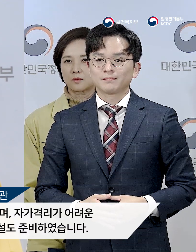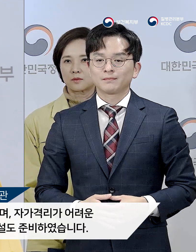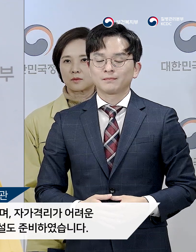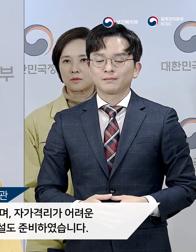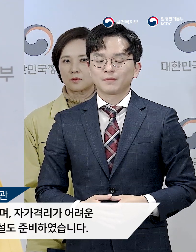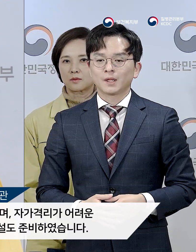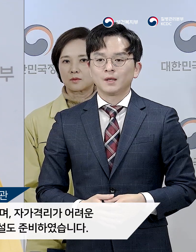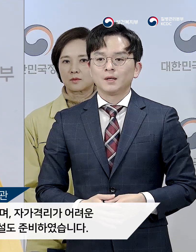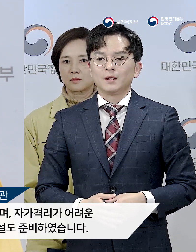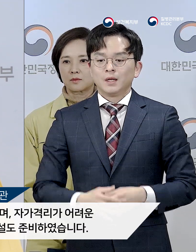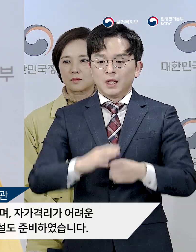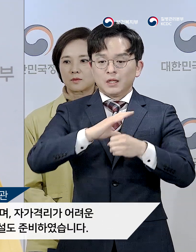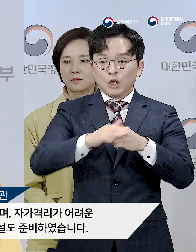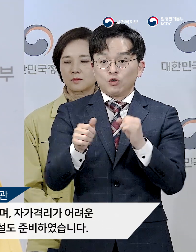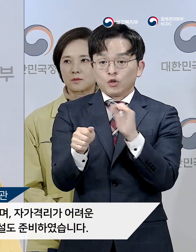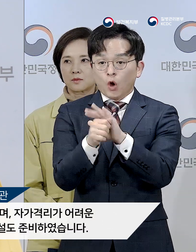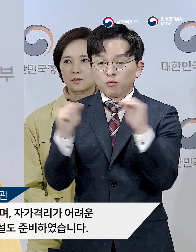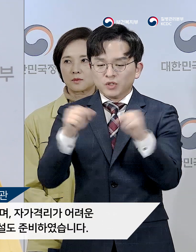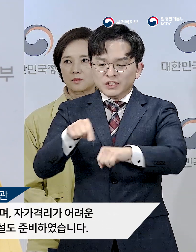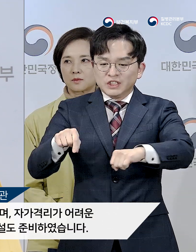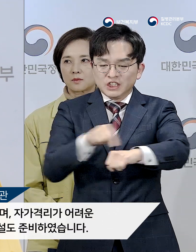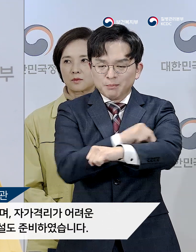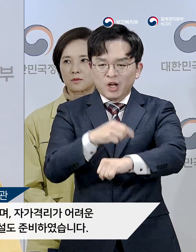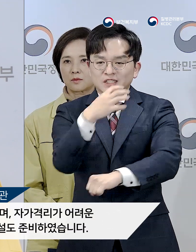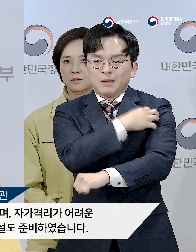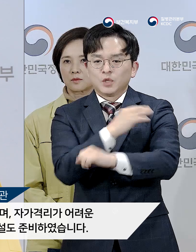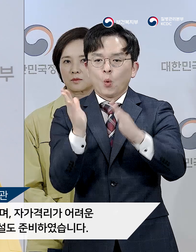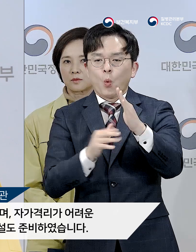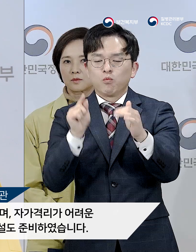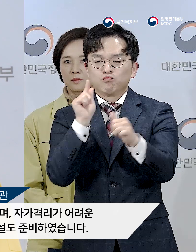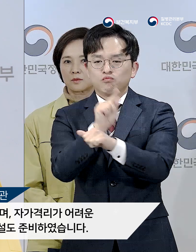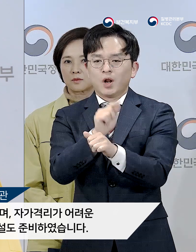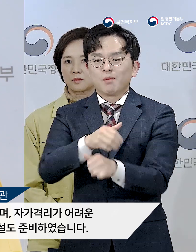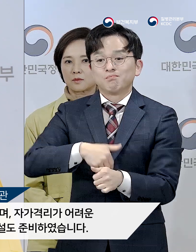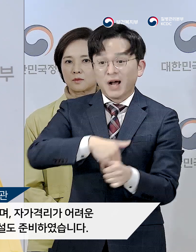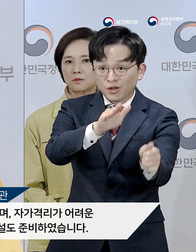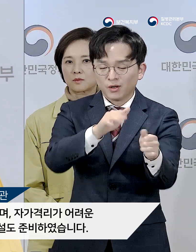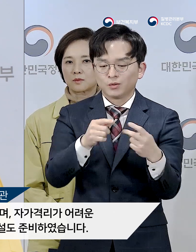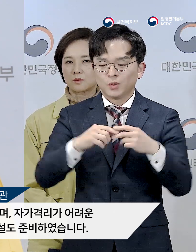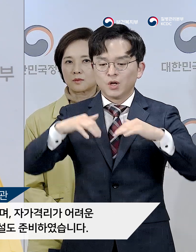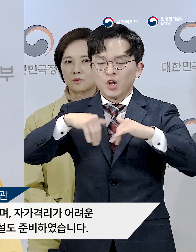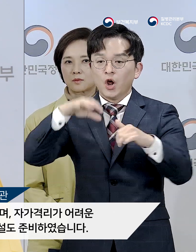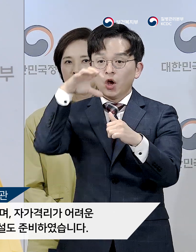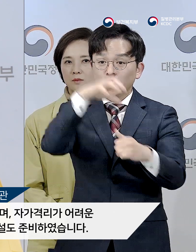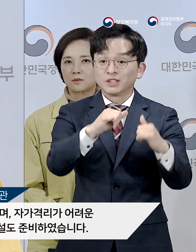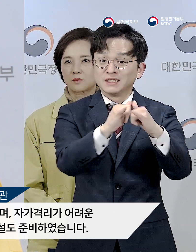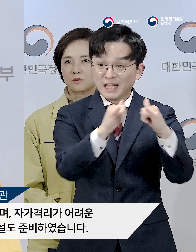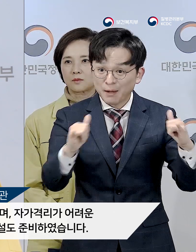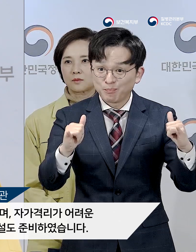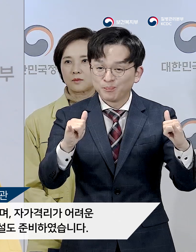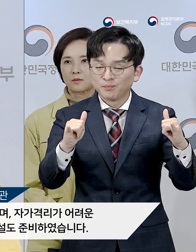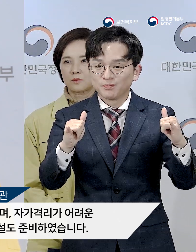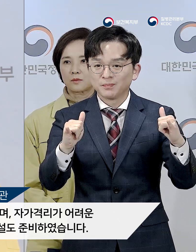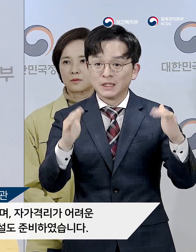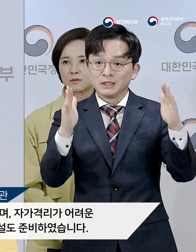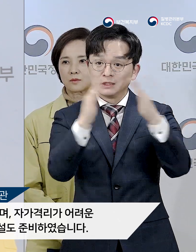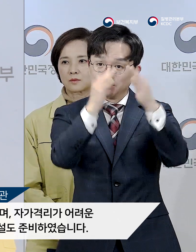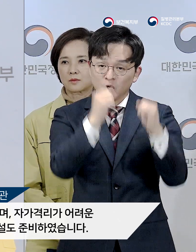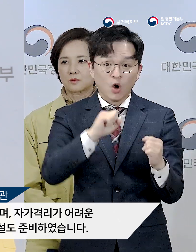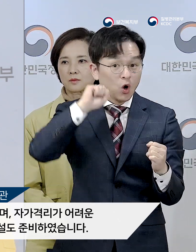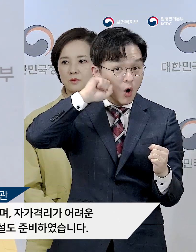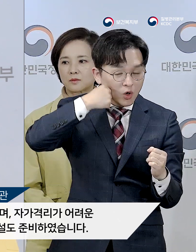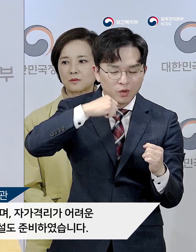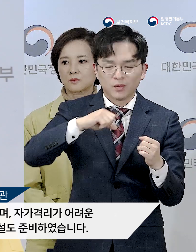지자체 공무원을 전담 배정하여 철저히 관리 중이며 자가격리가 어려운 분들을 위하여 중앙교육연수원 등